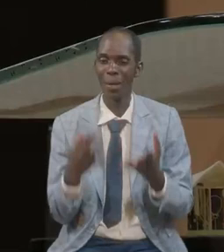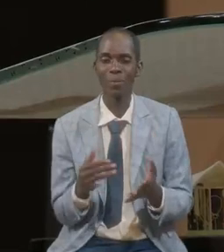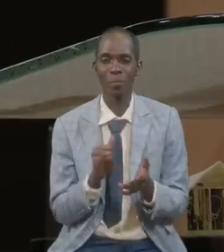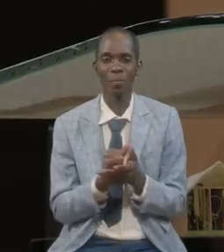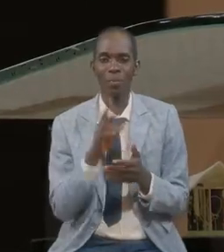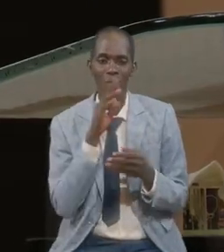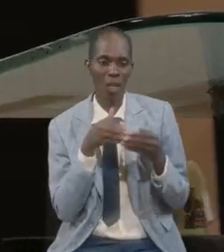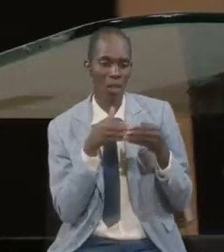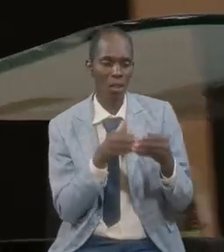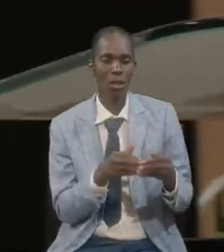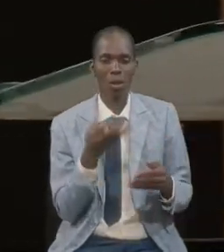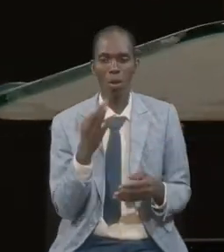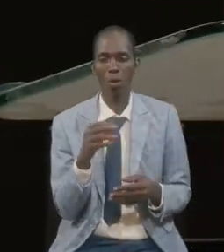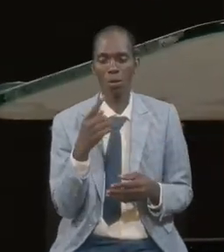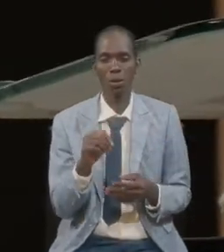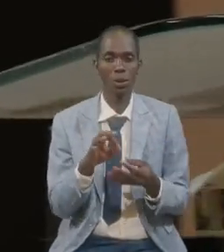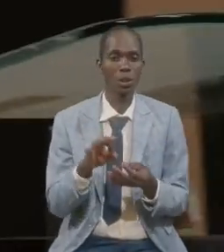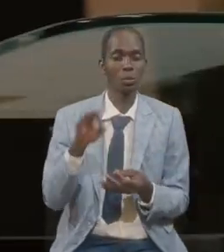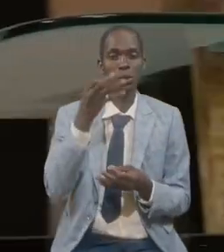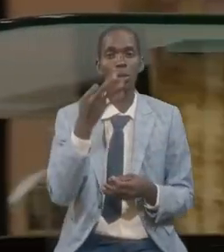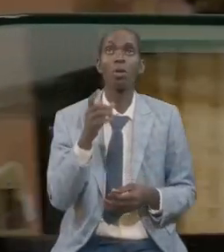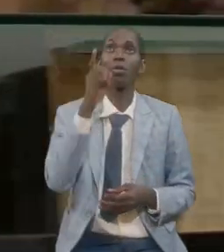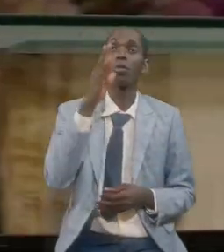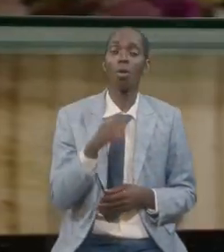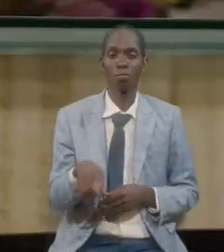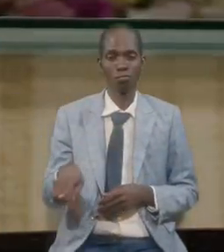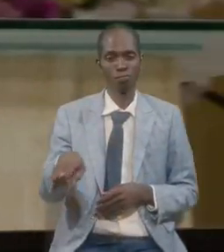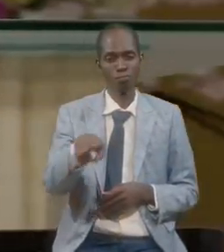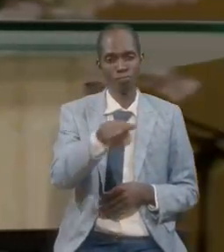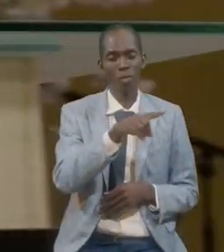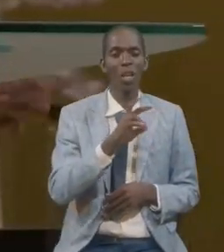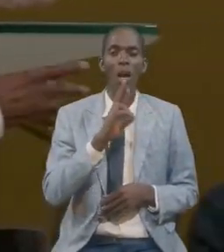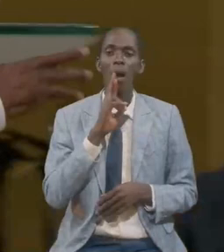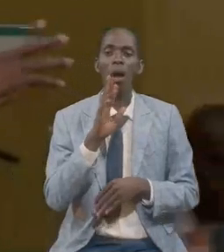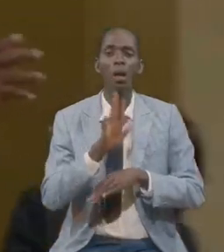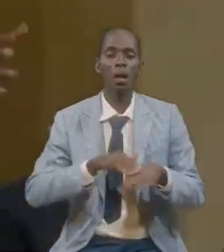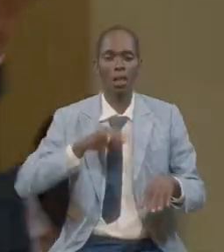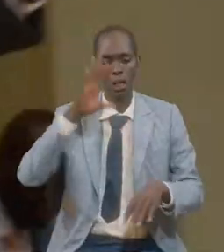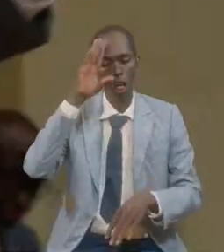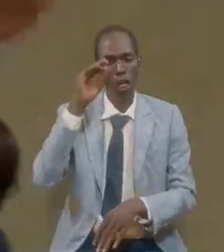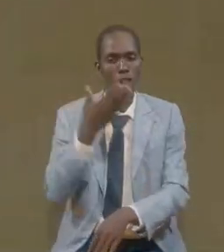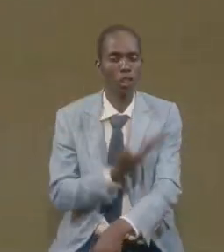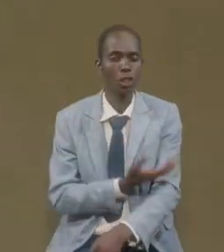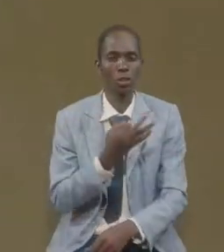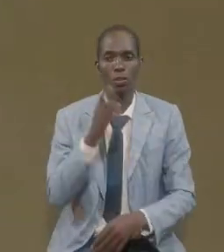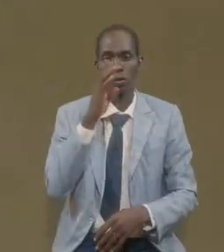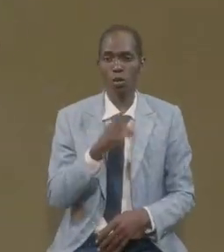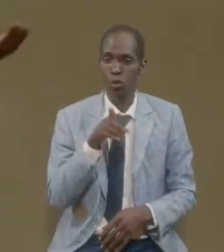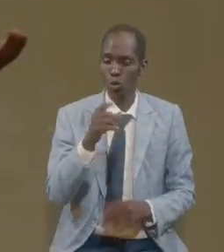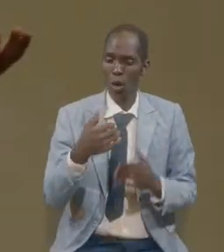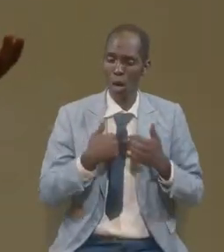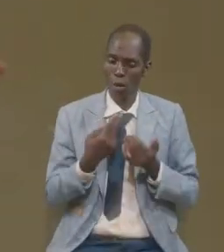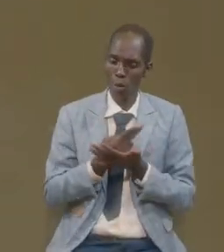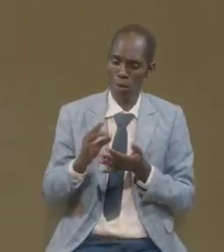sont conduits par l'Esprit de Dieu sont fils de Dieu. » Il a le Saint-Esprit qui le